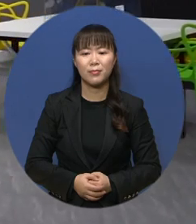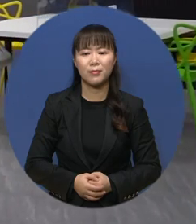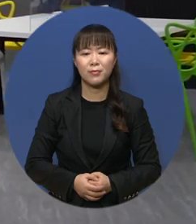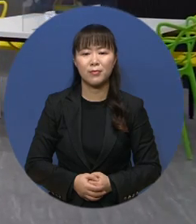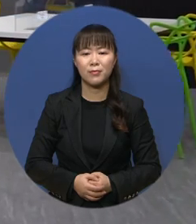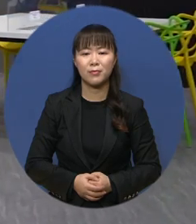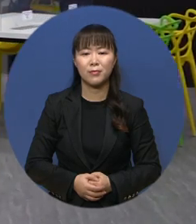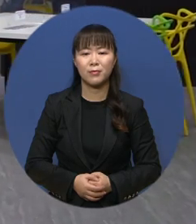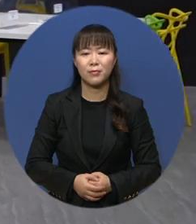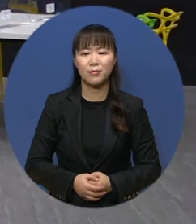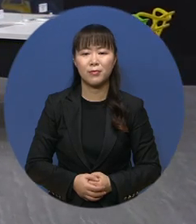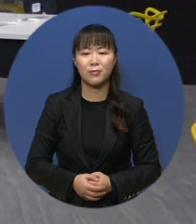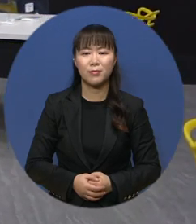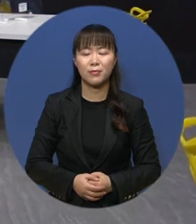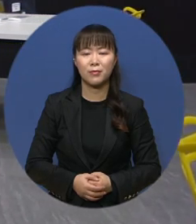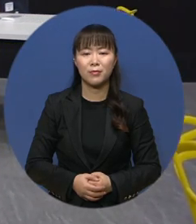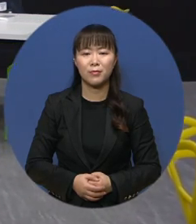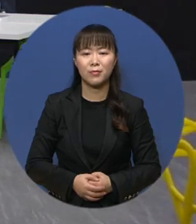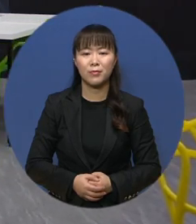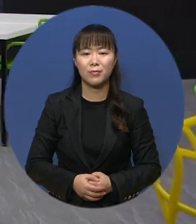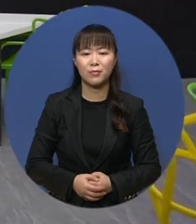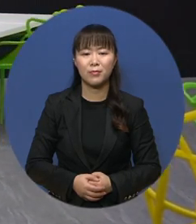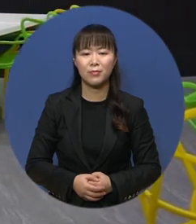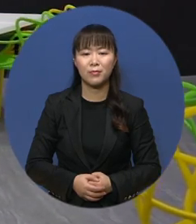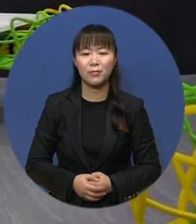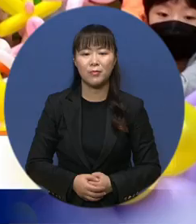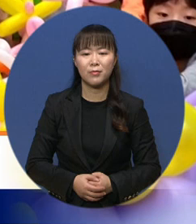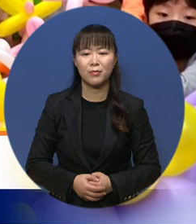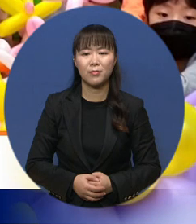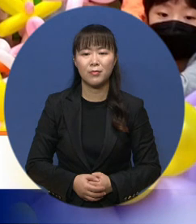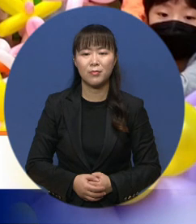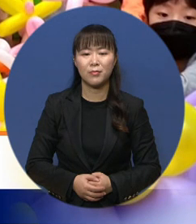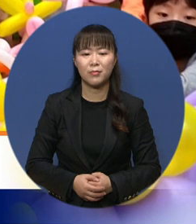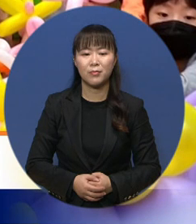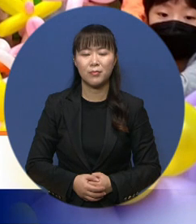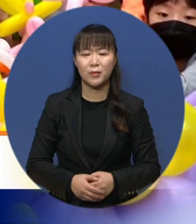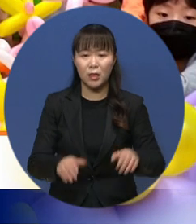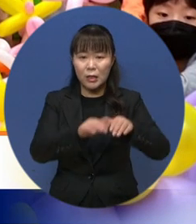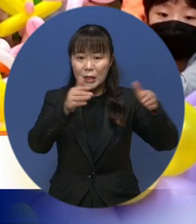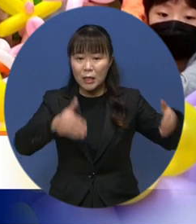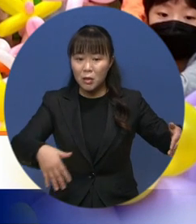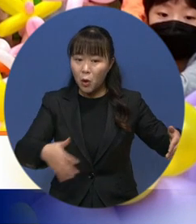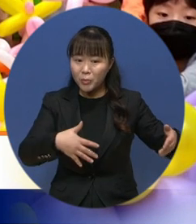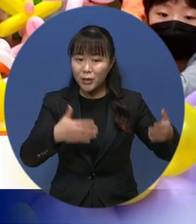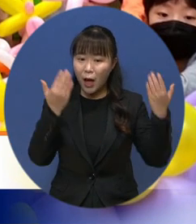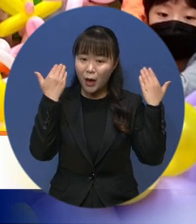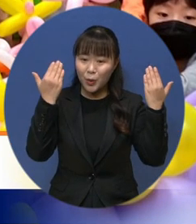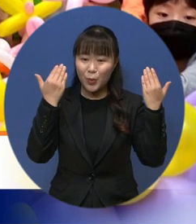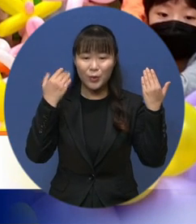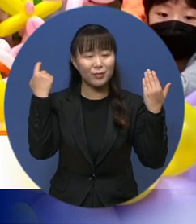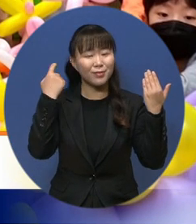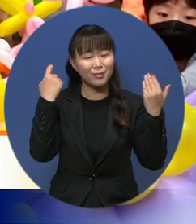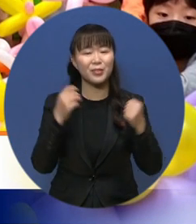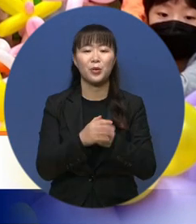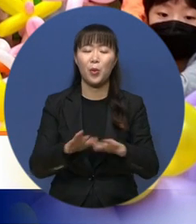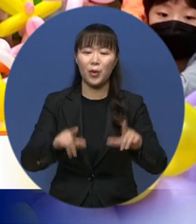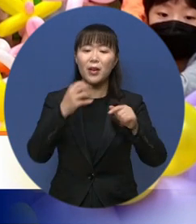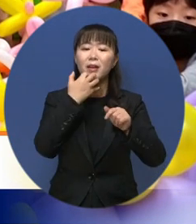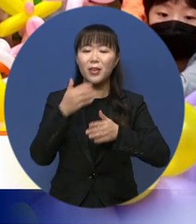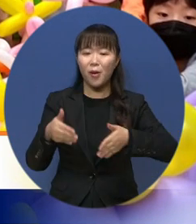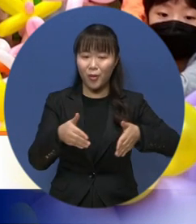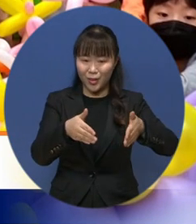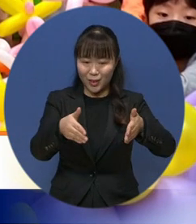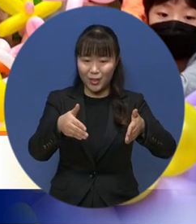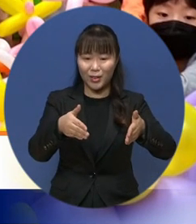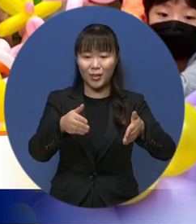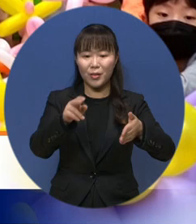지금까지 복지TV 전북방송 정아영이었습니다. 책상 없는 학교 들어보셨나요? 올해 경기